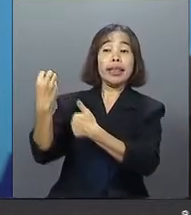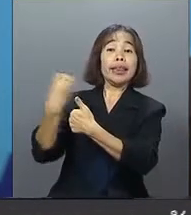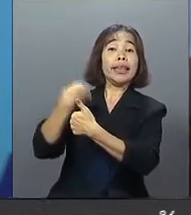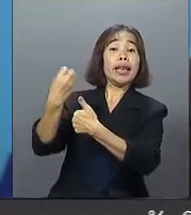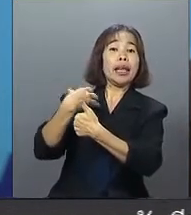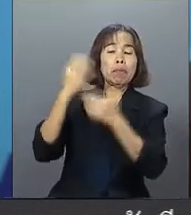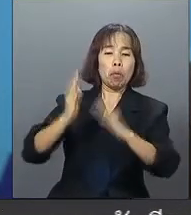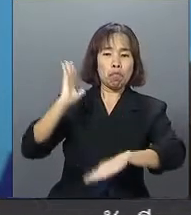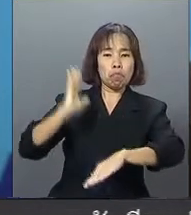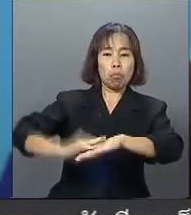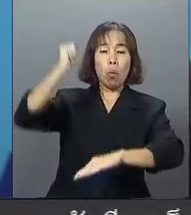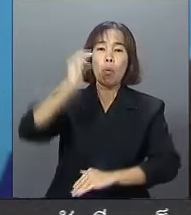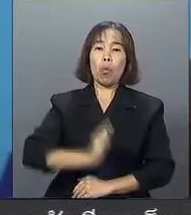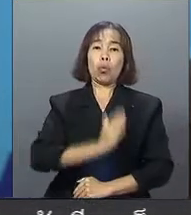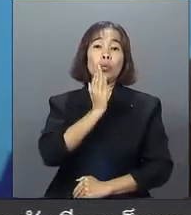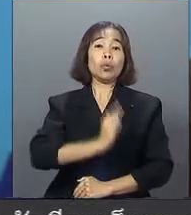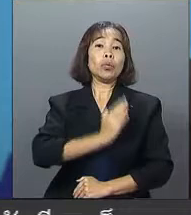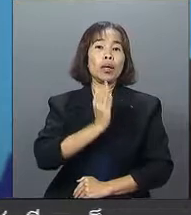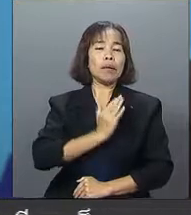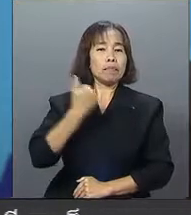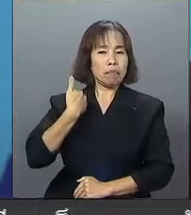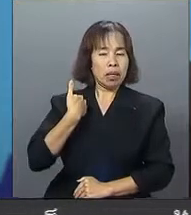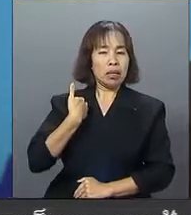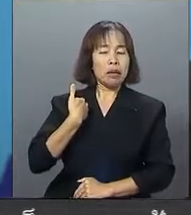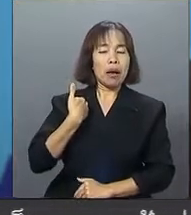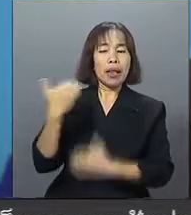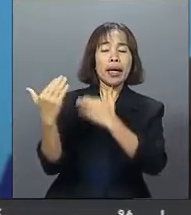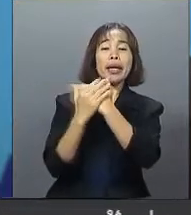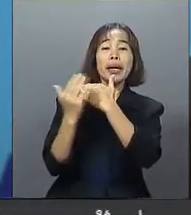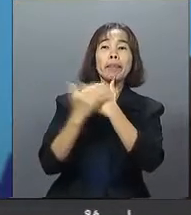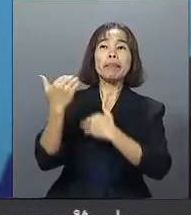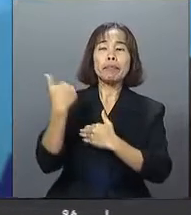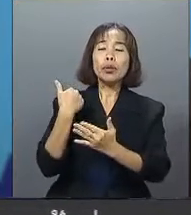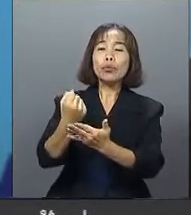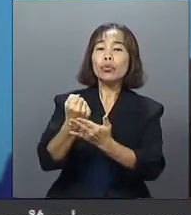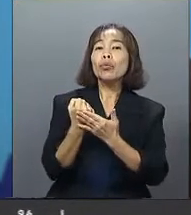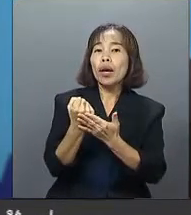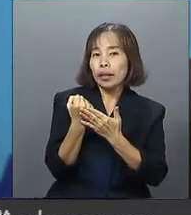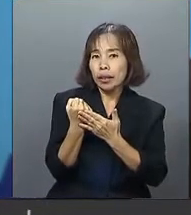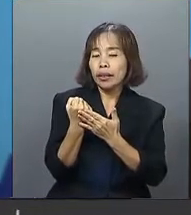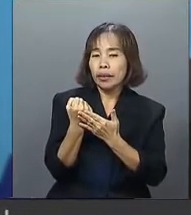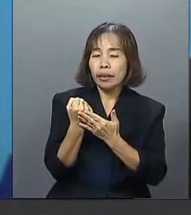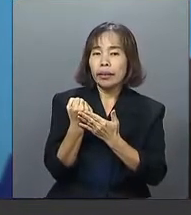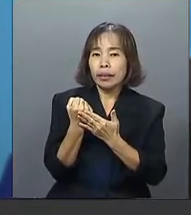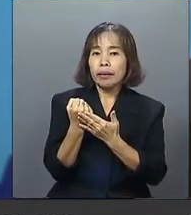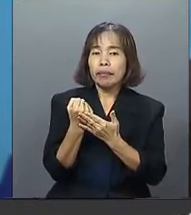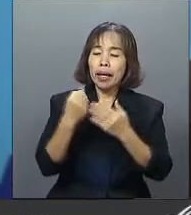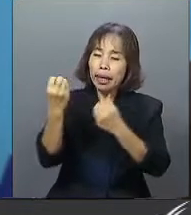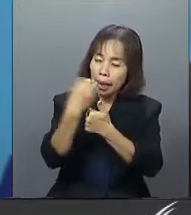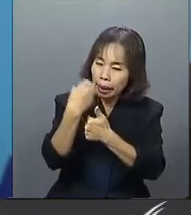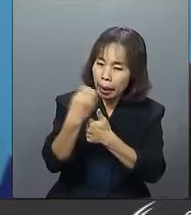ชาการผู้ทรงคุณวุฒินะครับซึ่งมีอยู่9ท่านที่อยู่ในคณะของผมนะครับท่านก็ได้กรุณาให้การช่วยเหลือให้คำแนะนำ